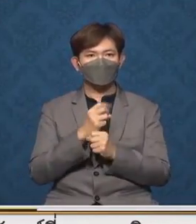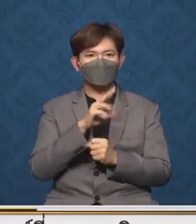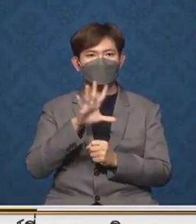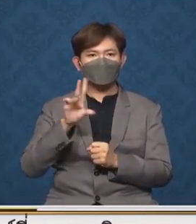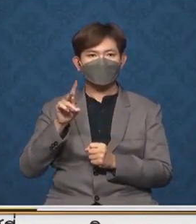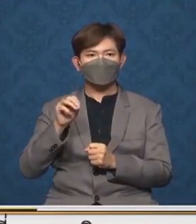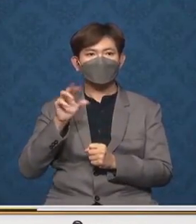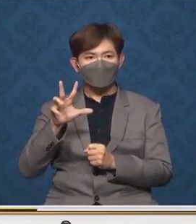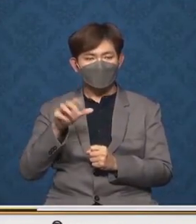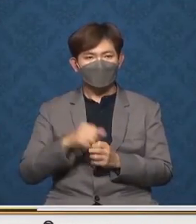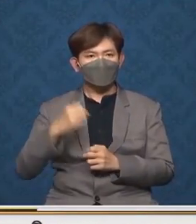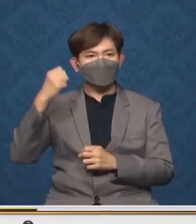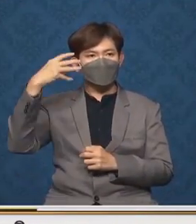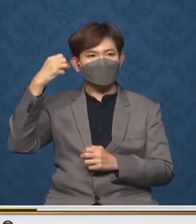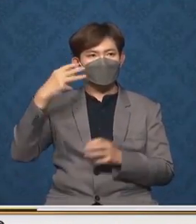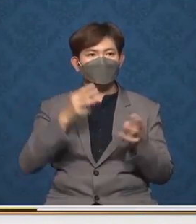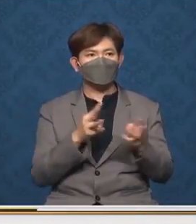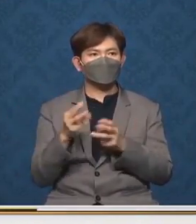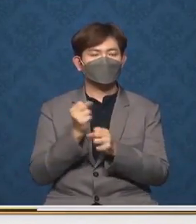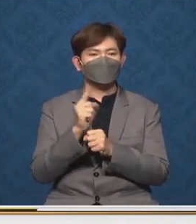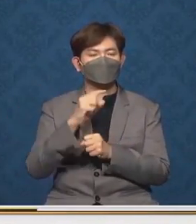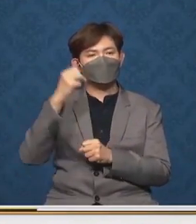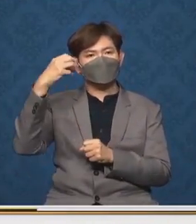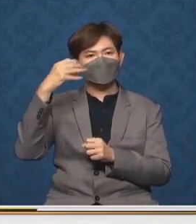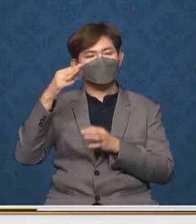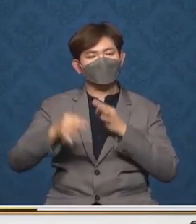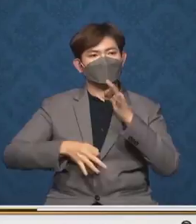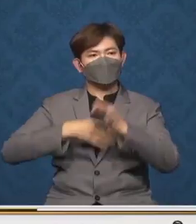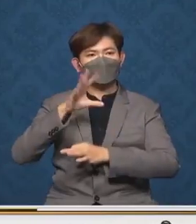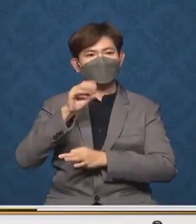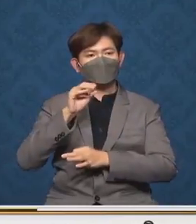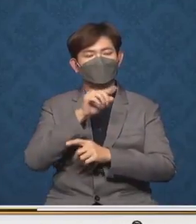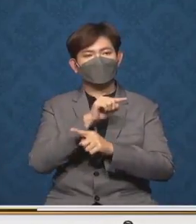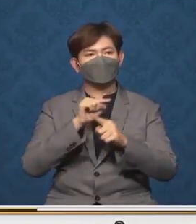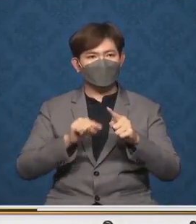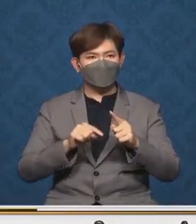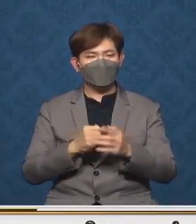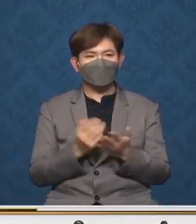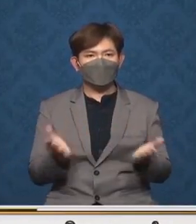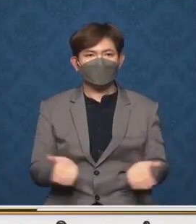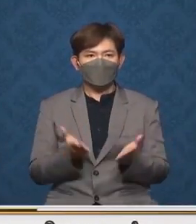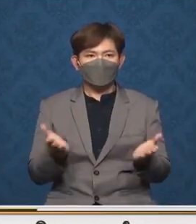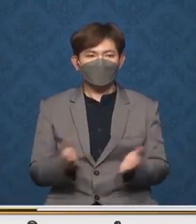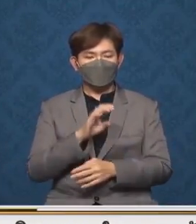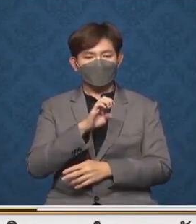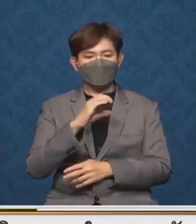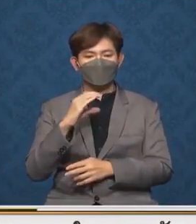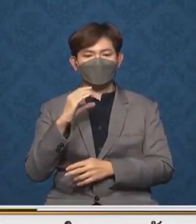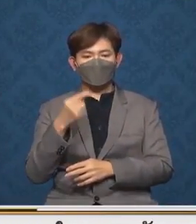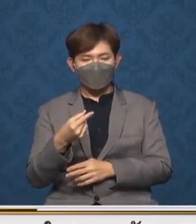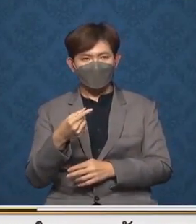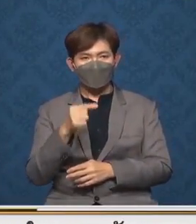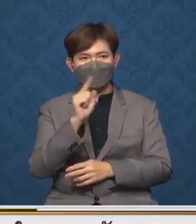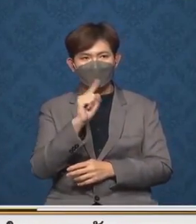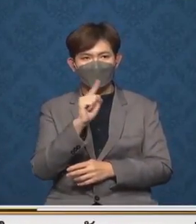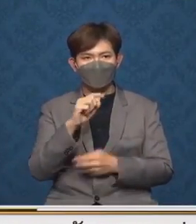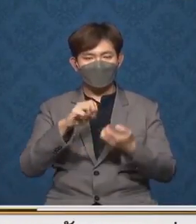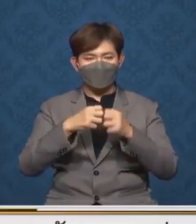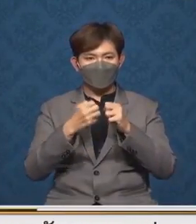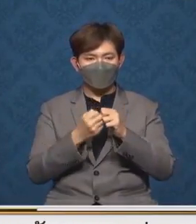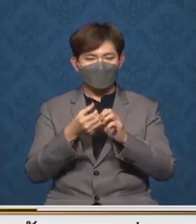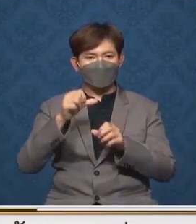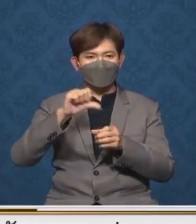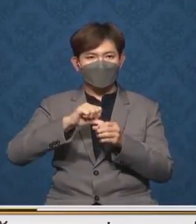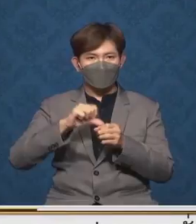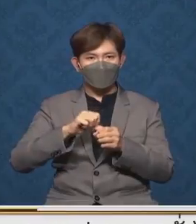ผลิตไฟฟ้าโดยใช้พลังงานทดแทน 50% ผลักดัน BCG โมเดลลดปล่อยก๊าซเรือนกระจกภาคอุตส